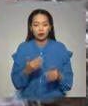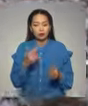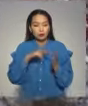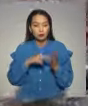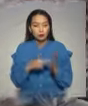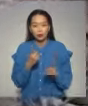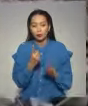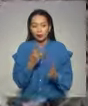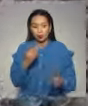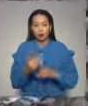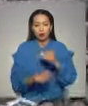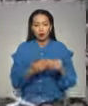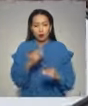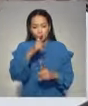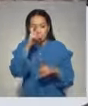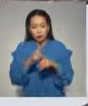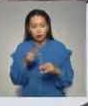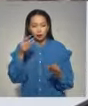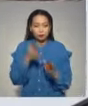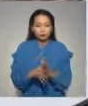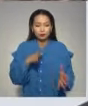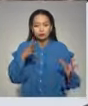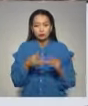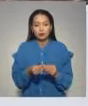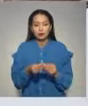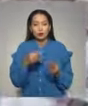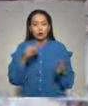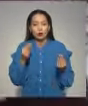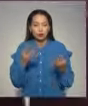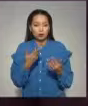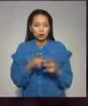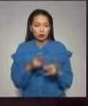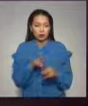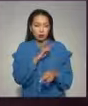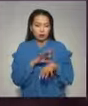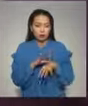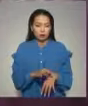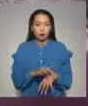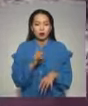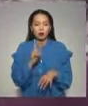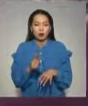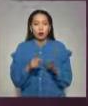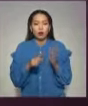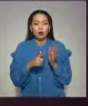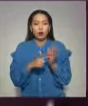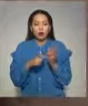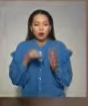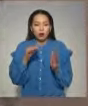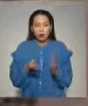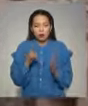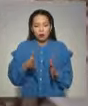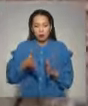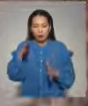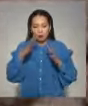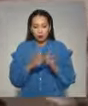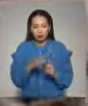қадамы. Түркияда қазір ғимараттарға келтірілген залалды анықтау жұмыстары жүріп жатыр. Бүгінге дейін 1 миллион 188 мыңға жуық ғимарат зерттелді. Оның